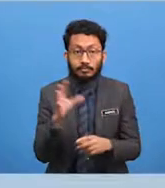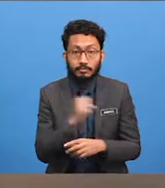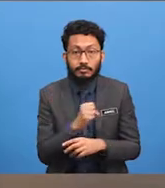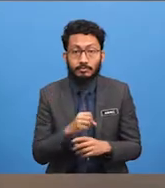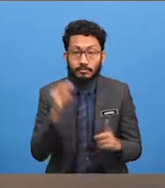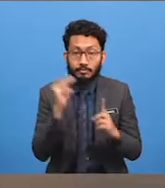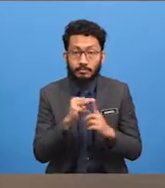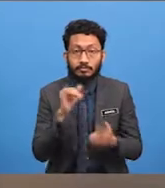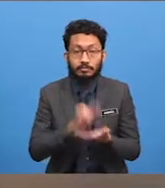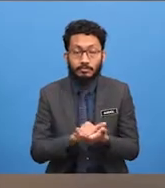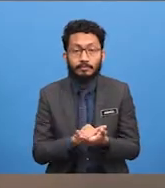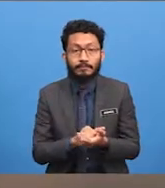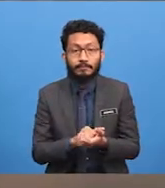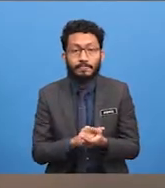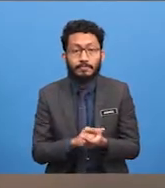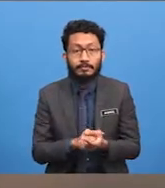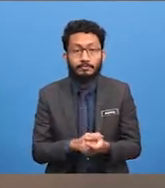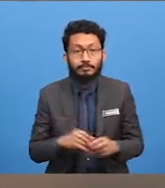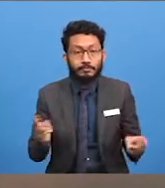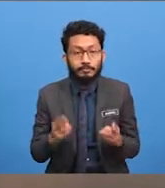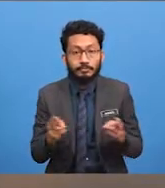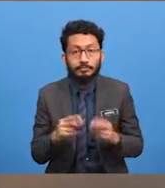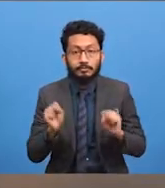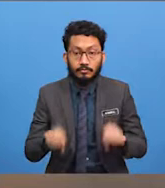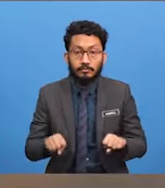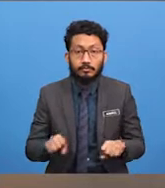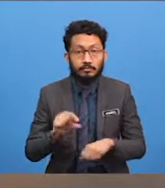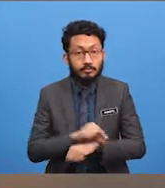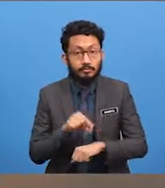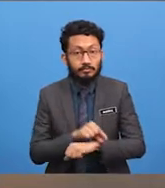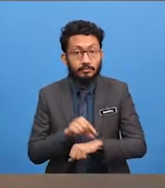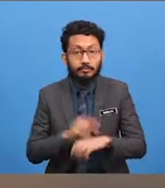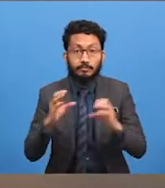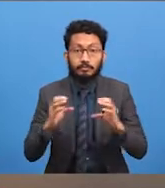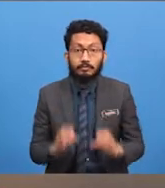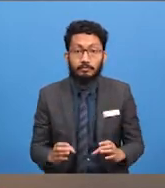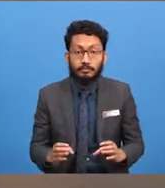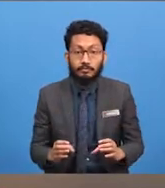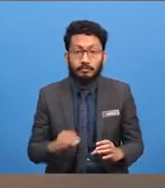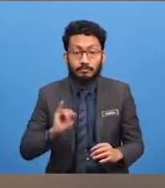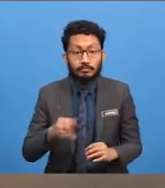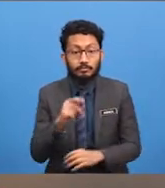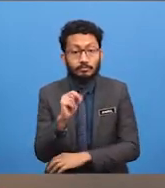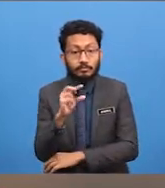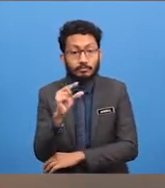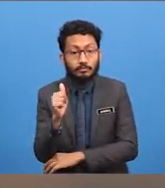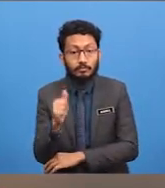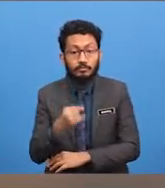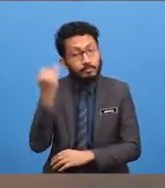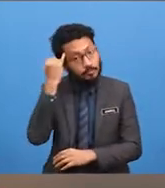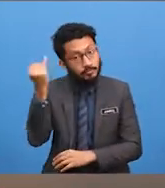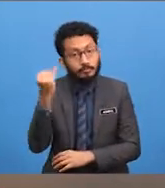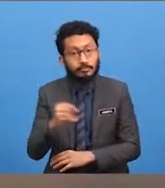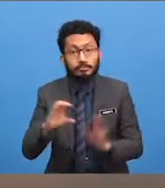tersebut. Pihak pengurusan boleh menggunakan kaedah menjana idea seperti sumbang saran